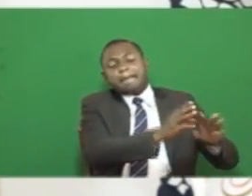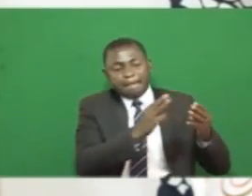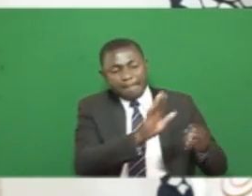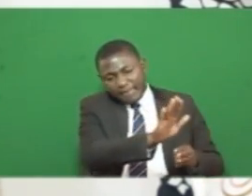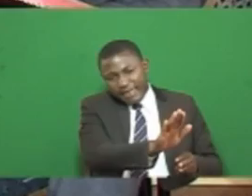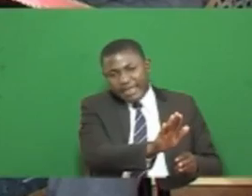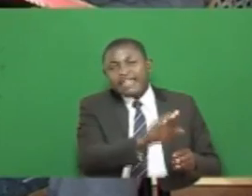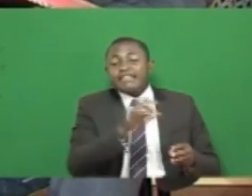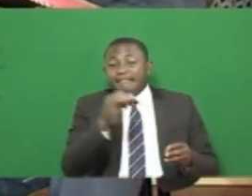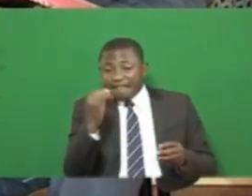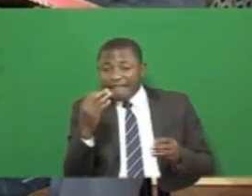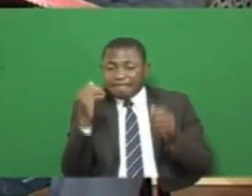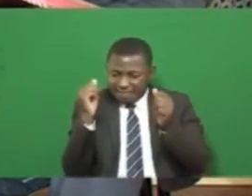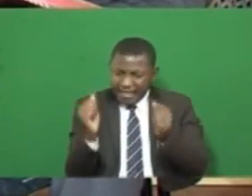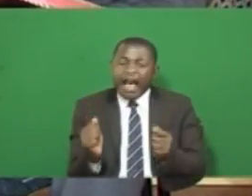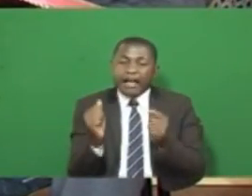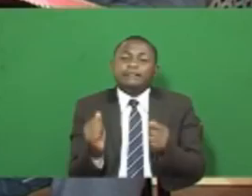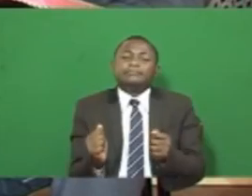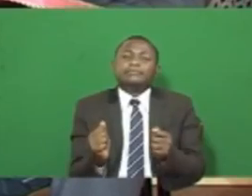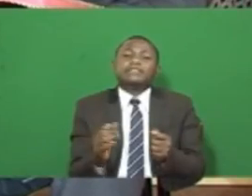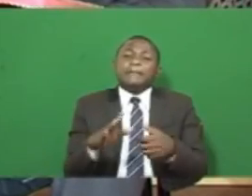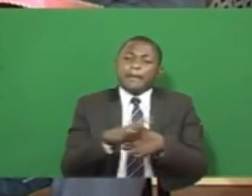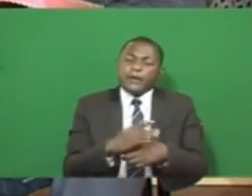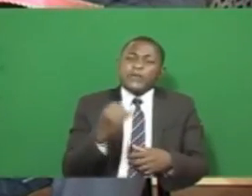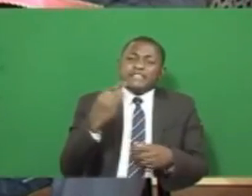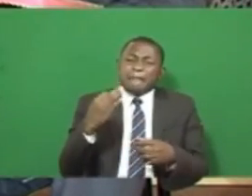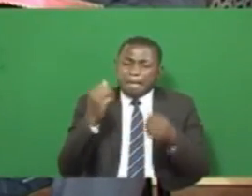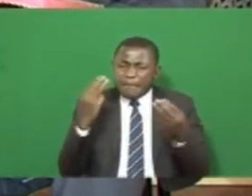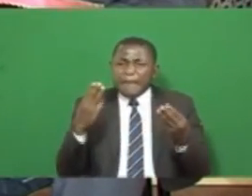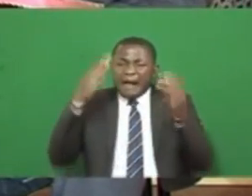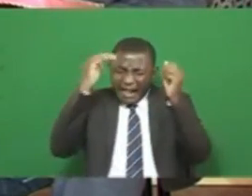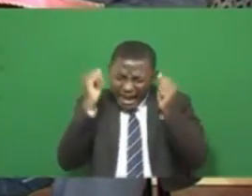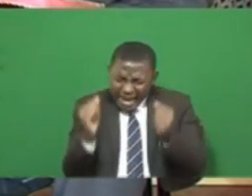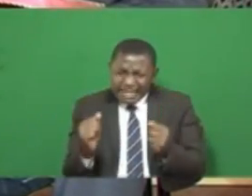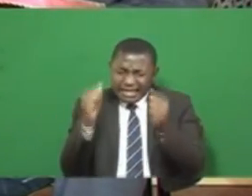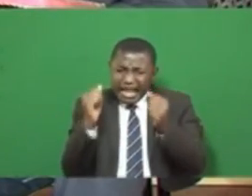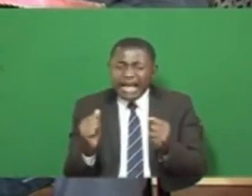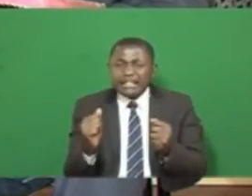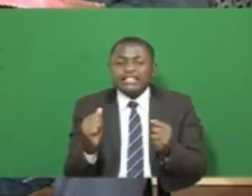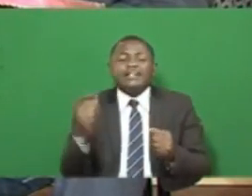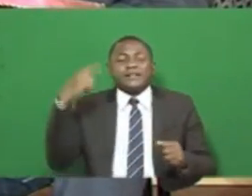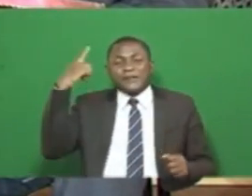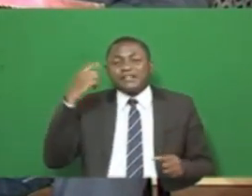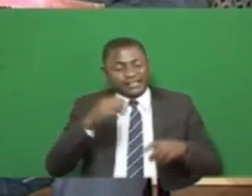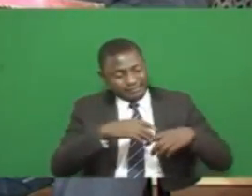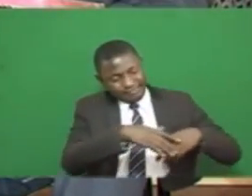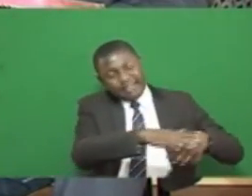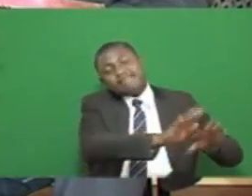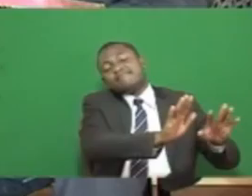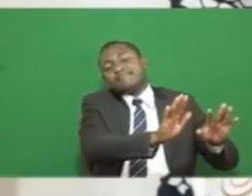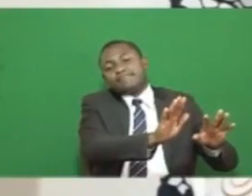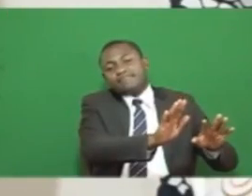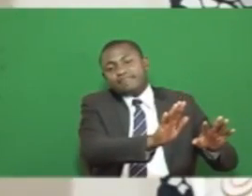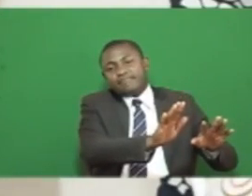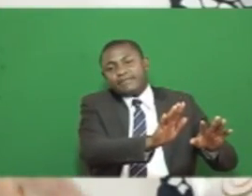vachinyeberwa hanzi nekuti havana kuda kugamuchira rudo rwezvokwadi pamwe pavo vauya kuzonamata asi havana hanya nechokwadi saka